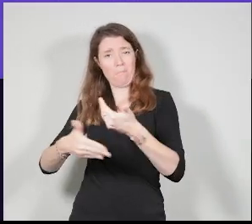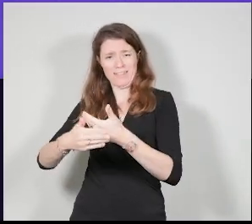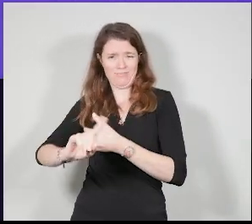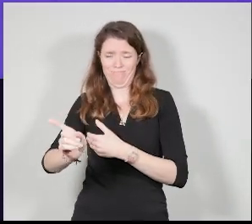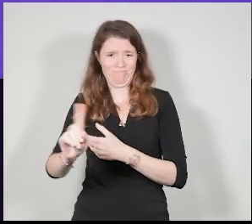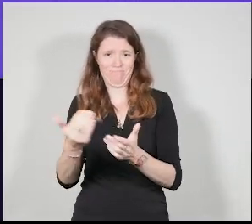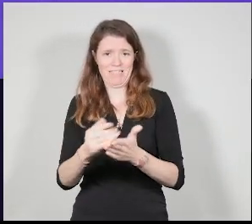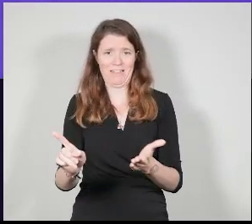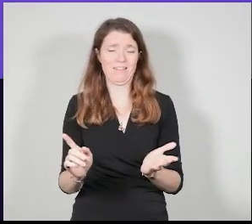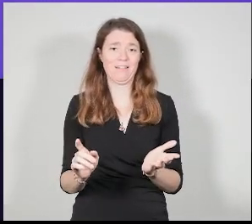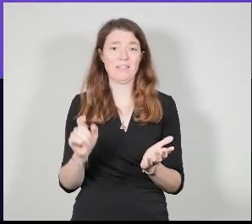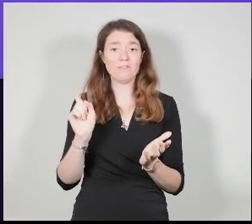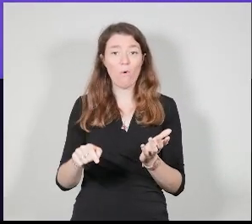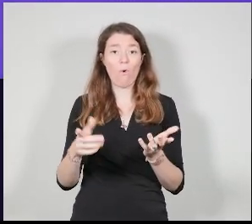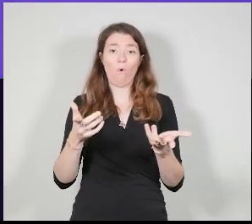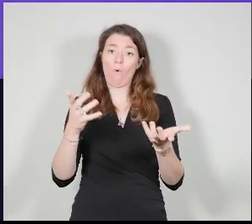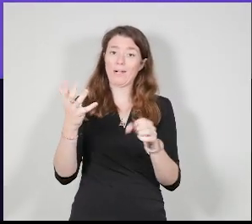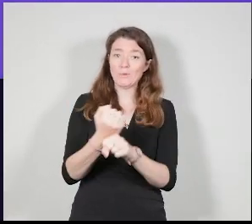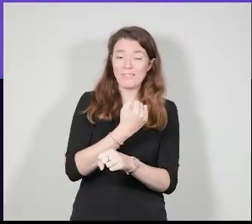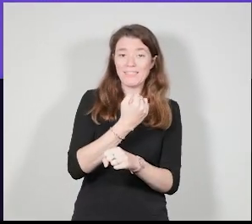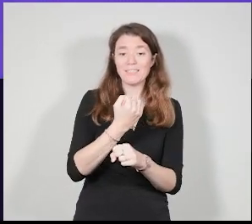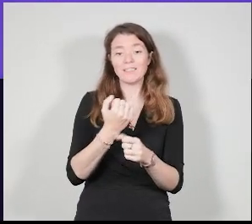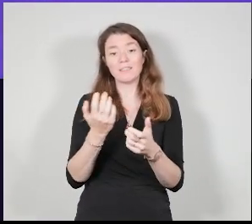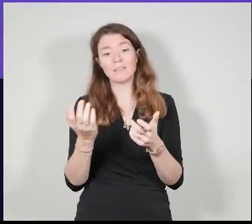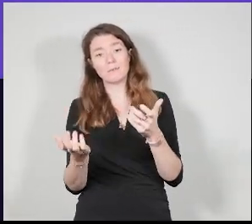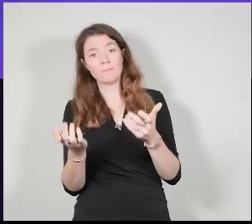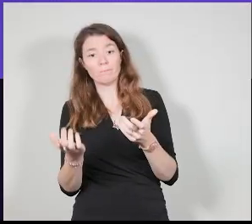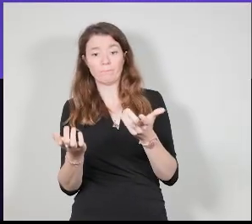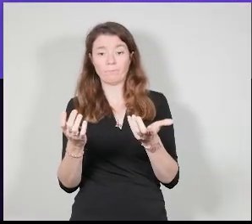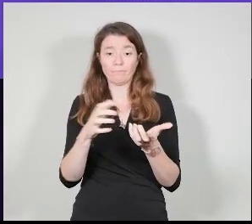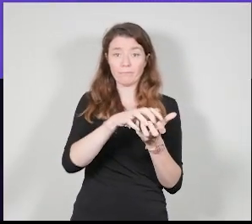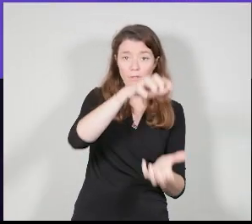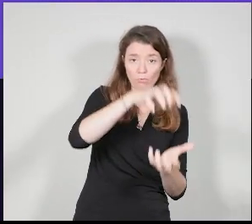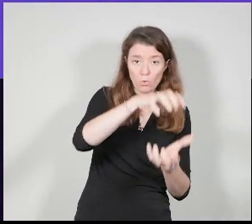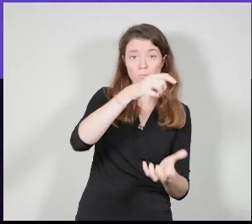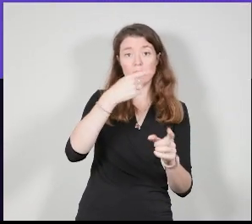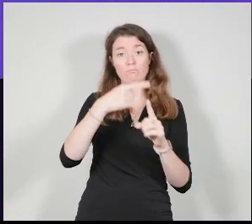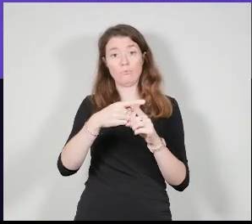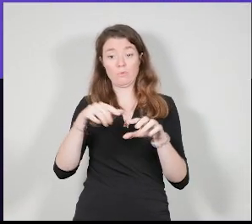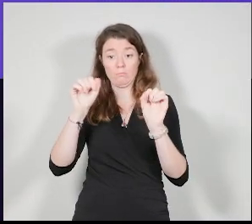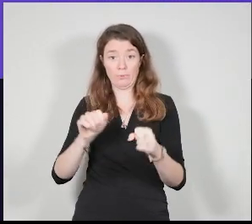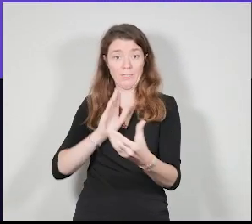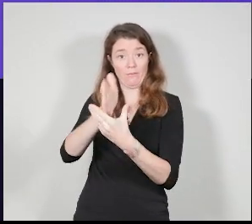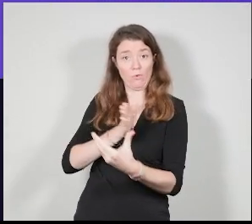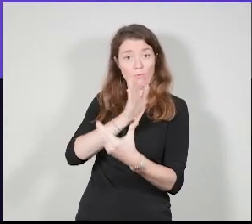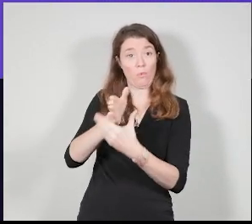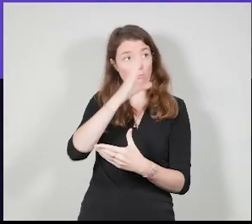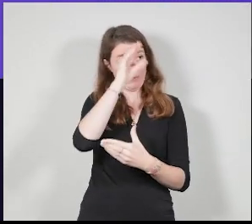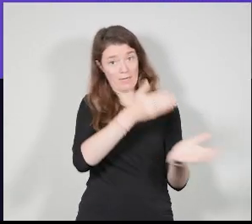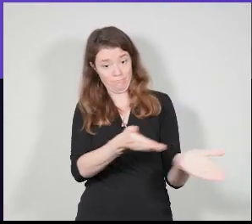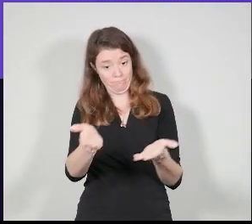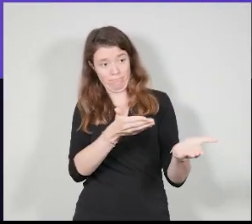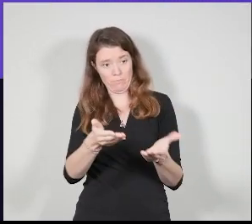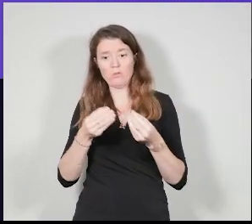il faut qu'on arrive à avoir à la fois le volume et la capacité d'intervention du côté des services d'aide à domicile qui permettent aux